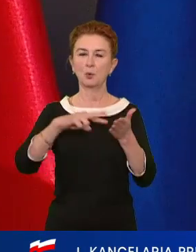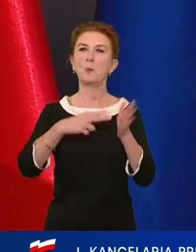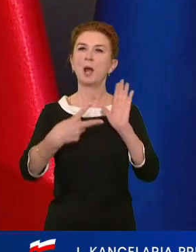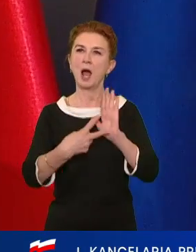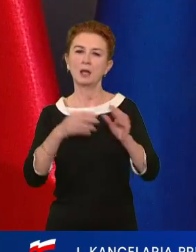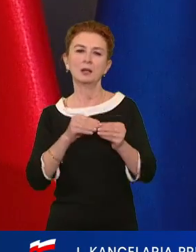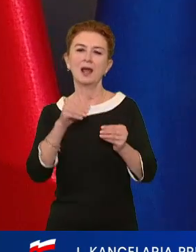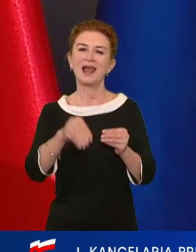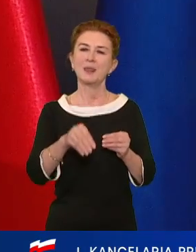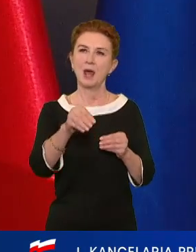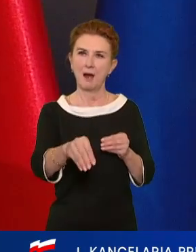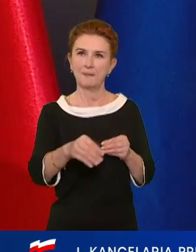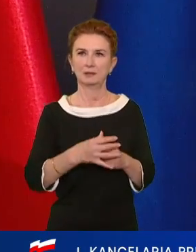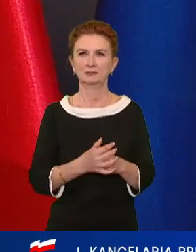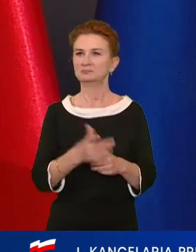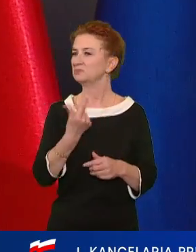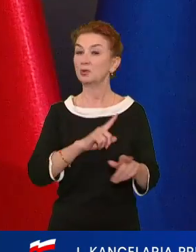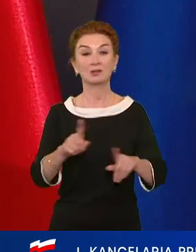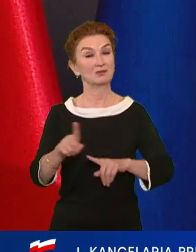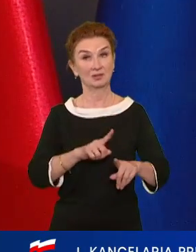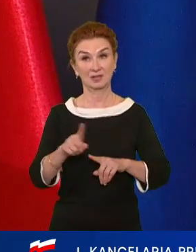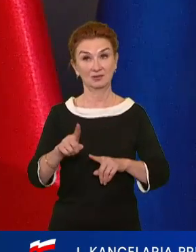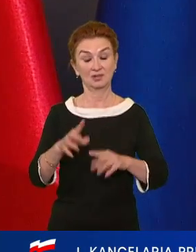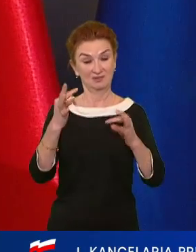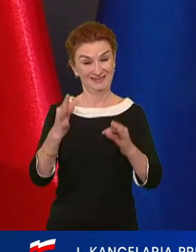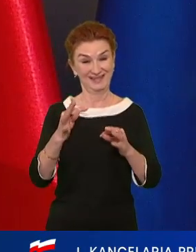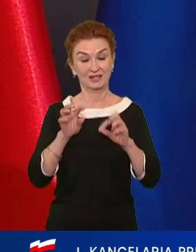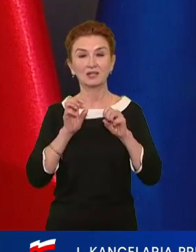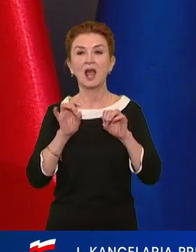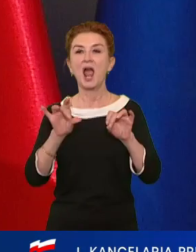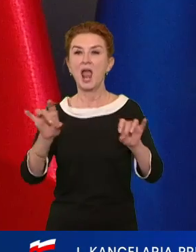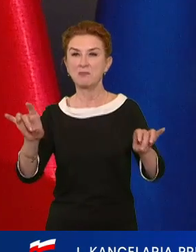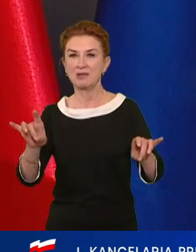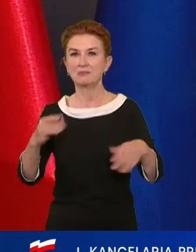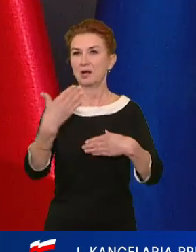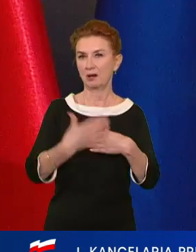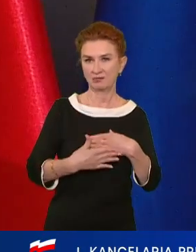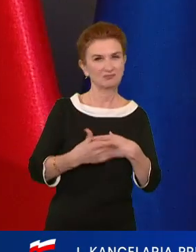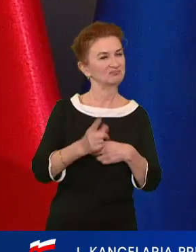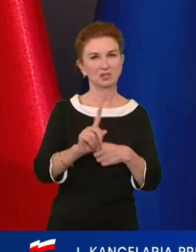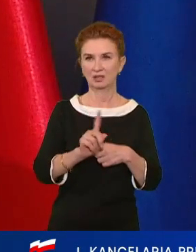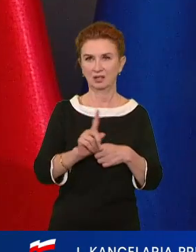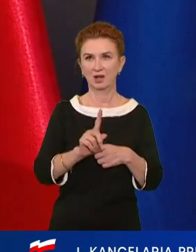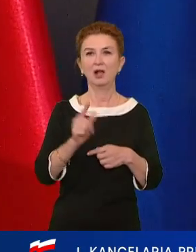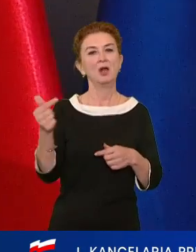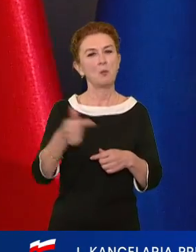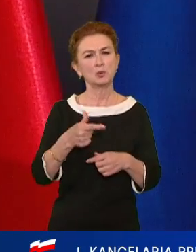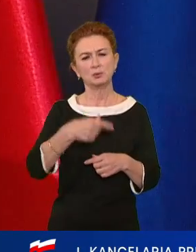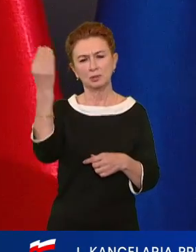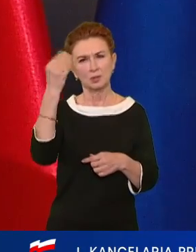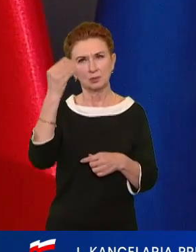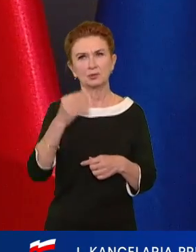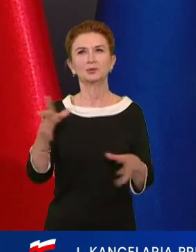etapy one nie oznaczają że epidemia się kończy będziemy musieli nauczyć się żyć z epidemią